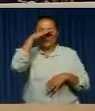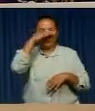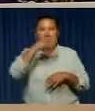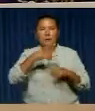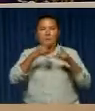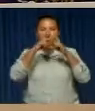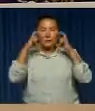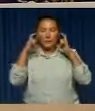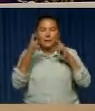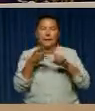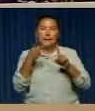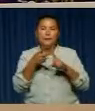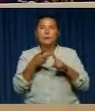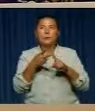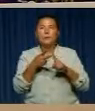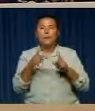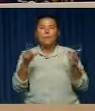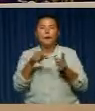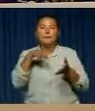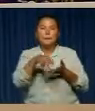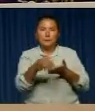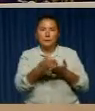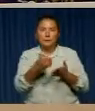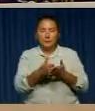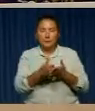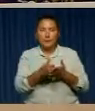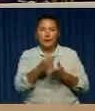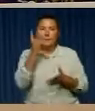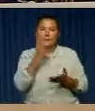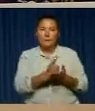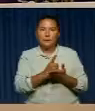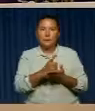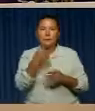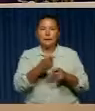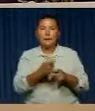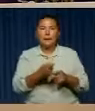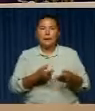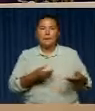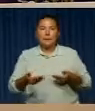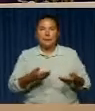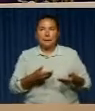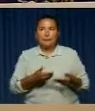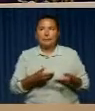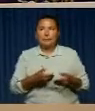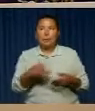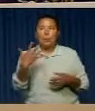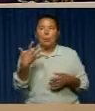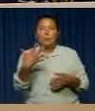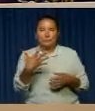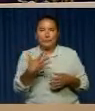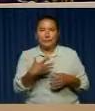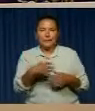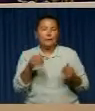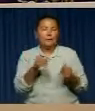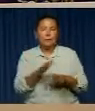Ол бір. Екіншіден дүкенге барамыз, я сыртқа шығамыз, міндетті түрде бір реттік пайдаланатын қолғаптар. Себебі қолмен жуады. Ол